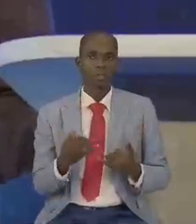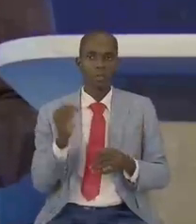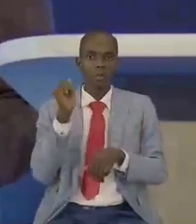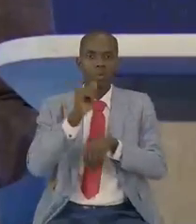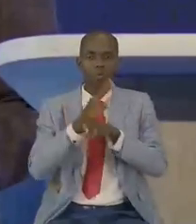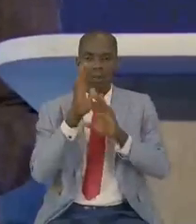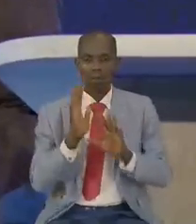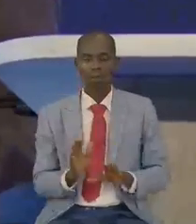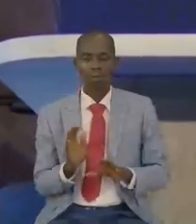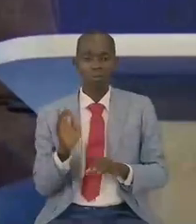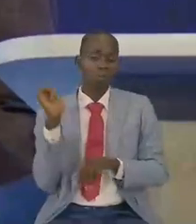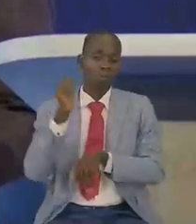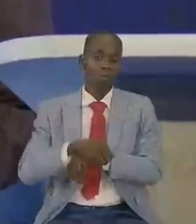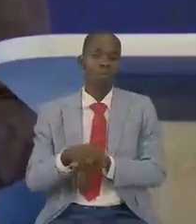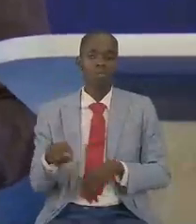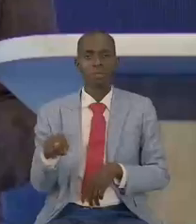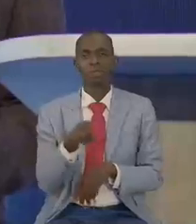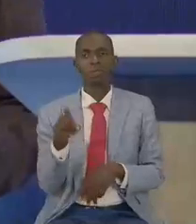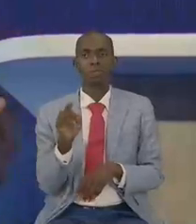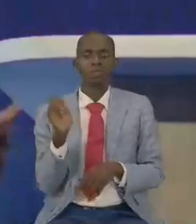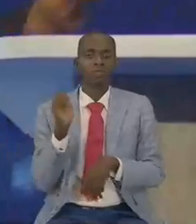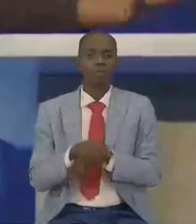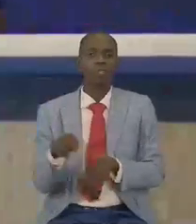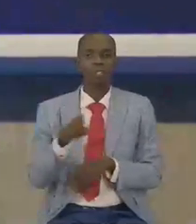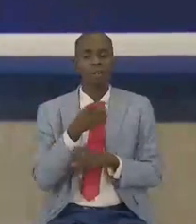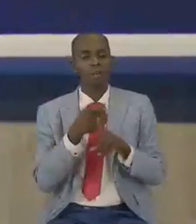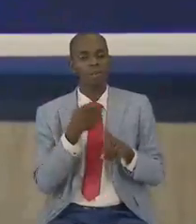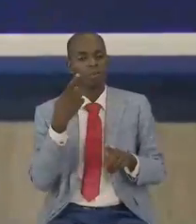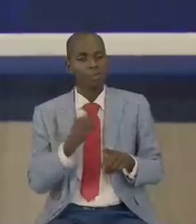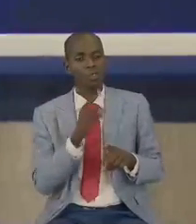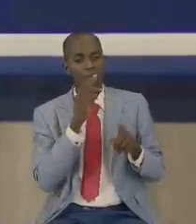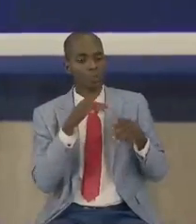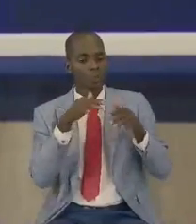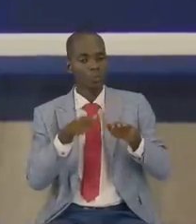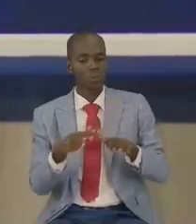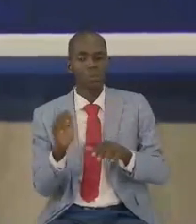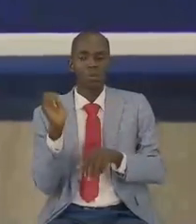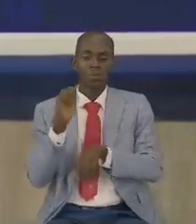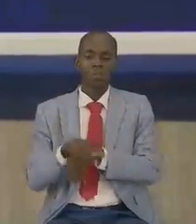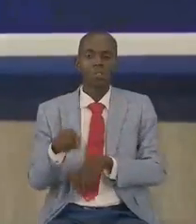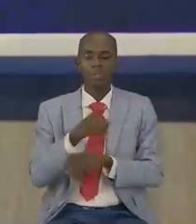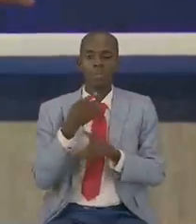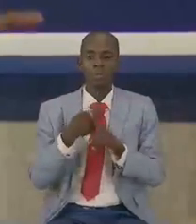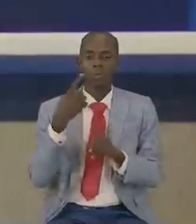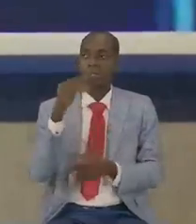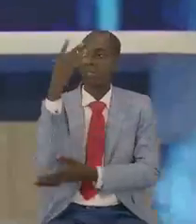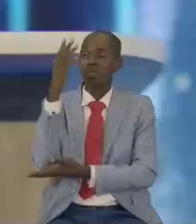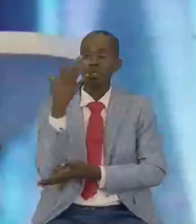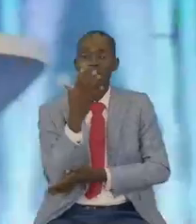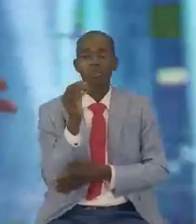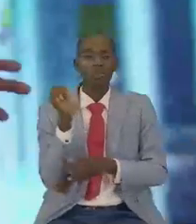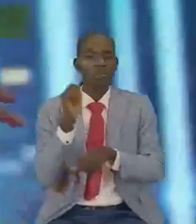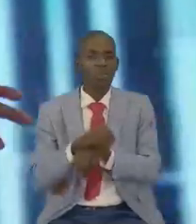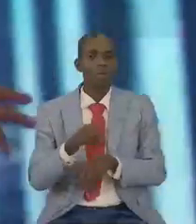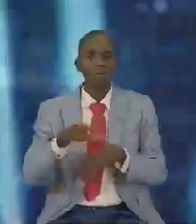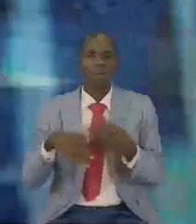Vous les avez vaincus. Vous les avez de la mer. Vous les avez vaincus. Qui viennent de la forêt. Vous les avez vaincus. Tous